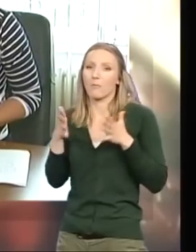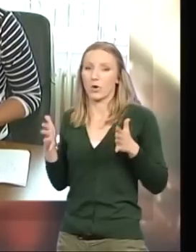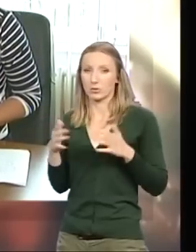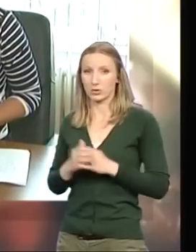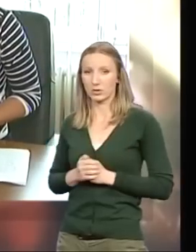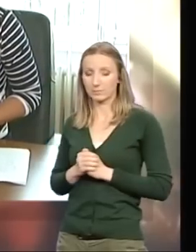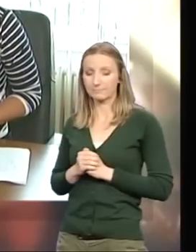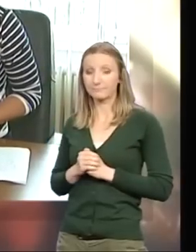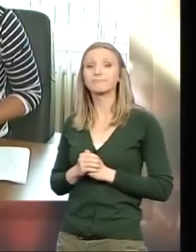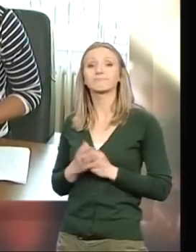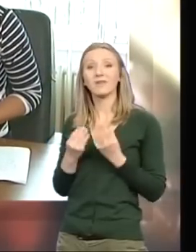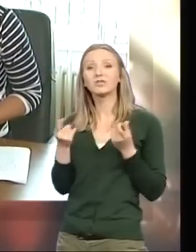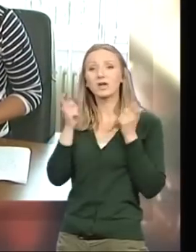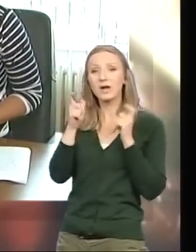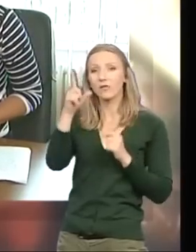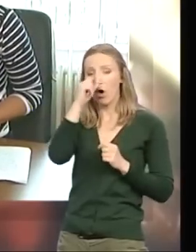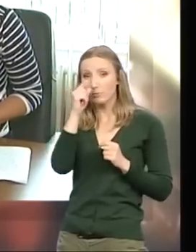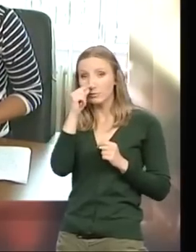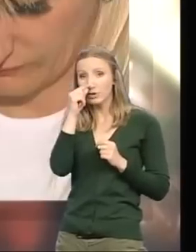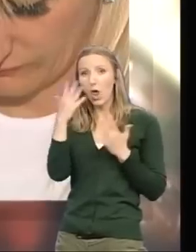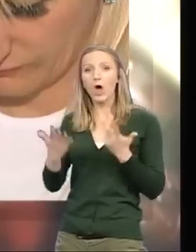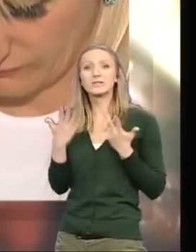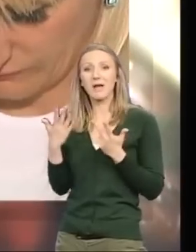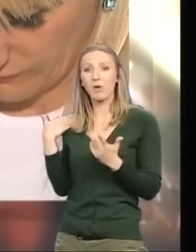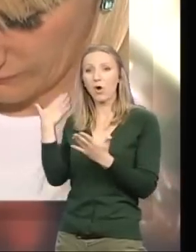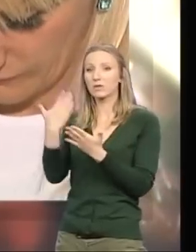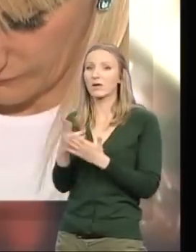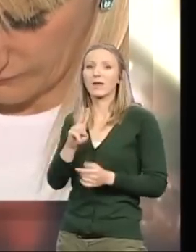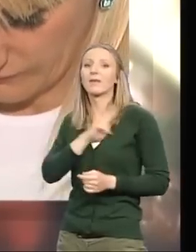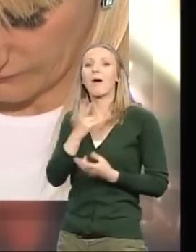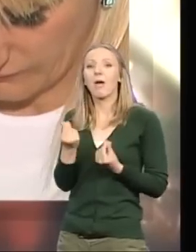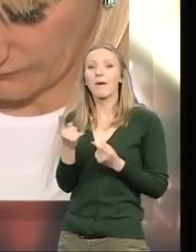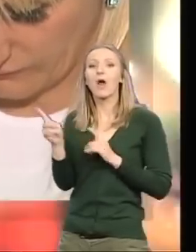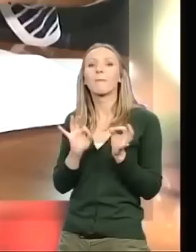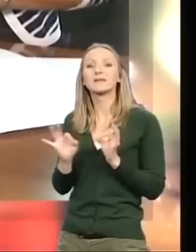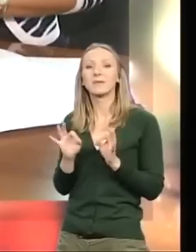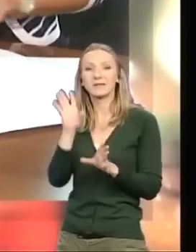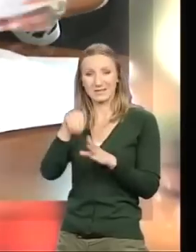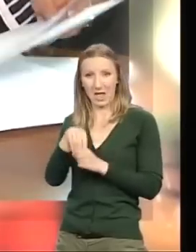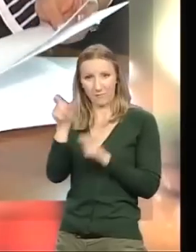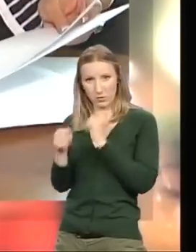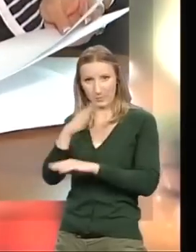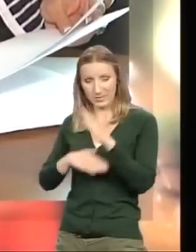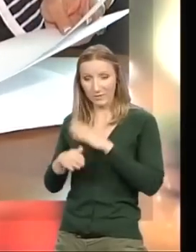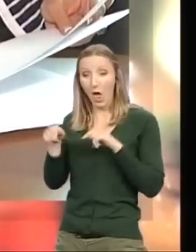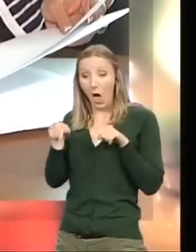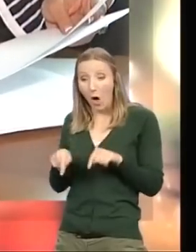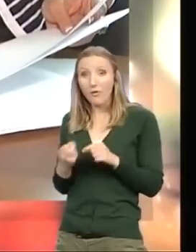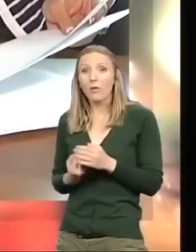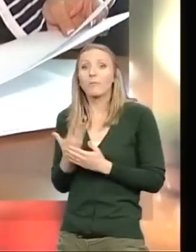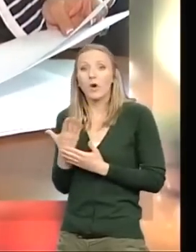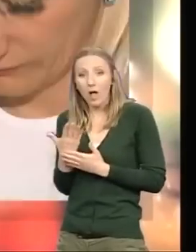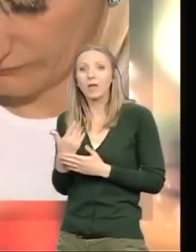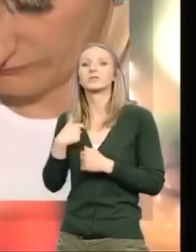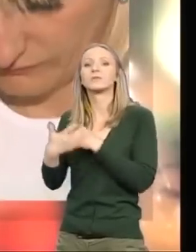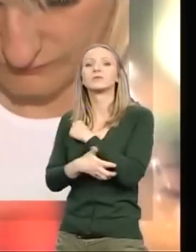Većina gradova i opština u zemlji u proteklih osam godina nije imala para da im obezbedi stanova. Od ovog proličja, tu uslugu